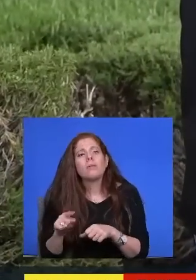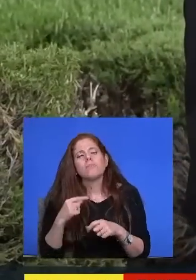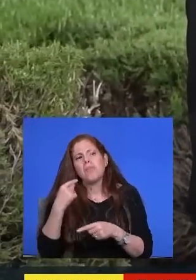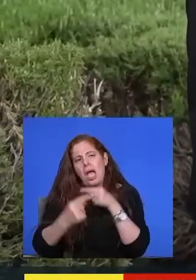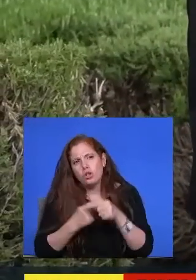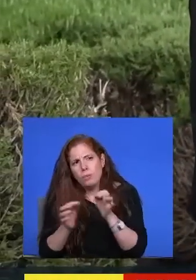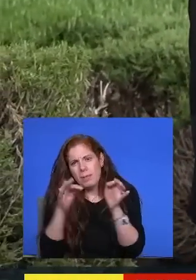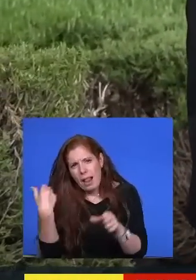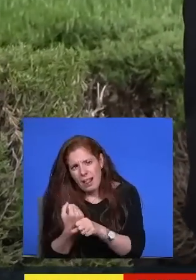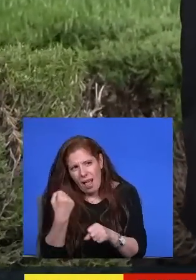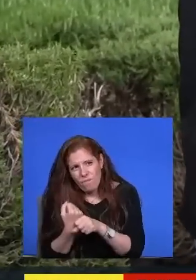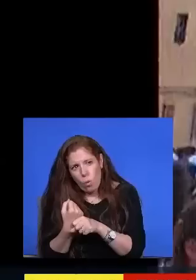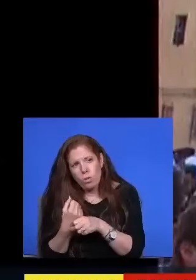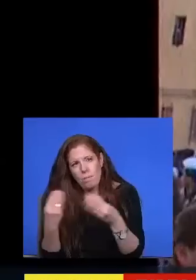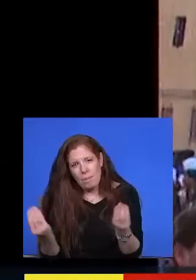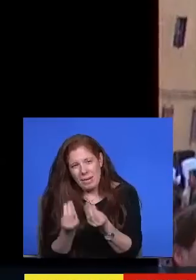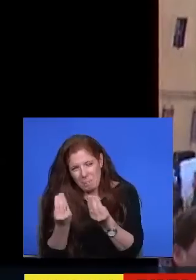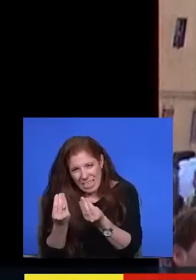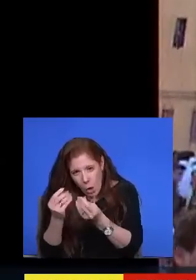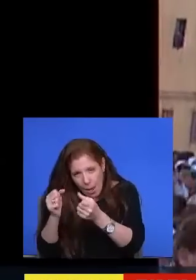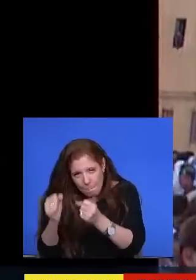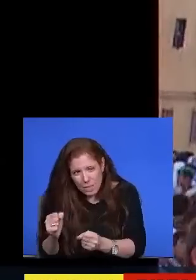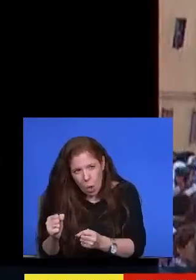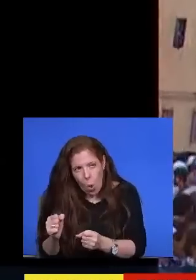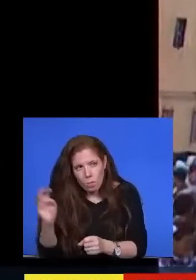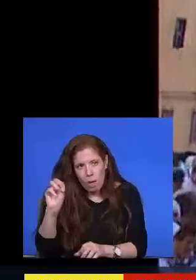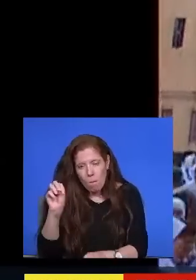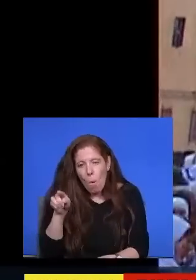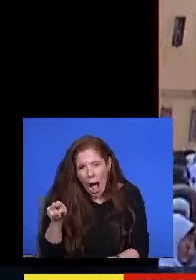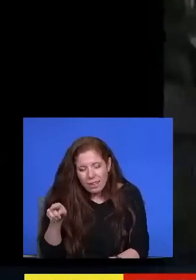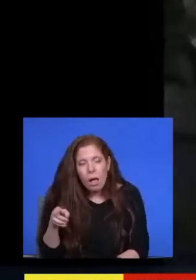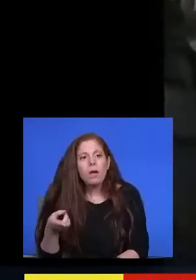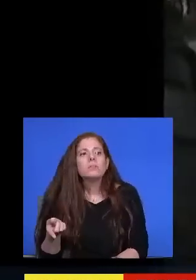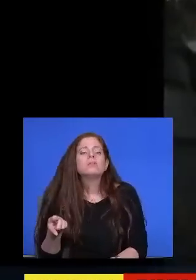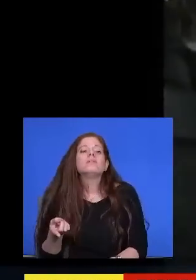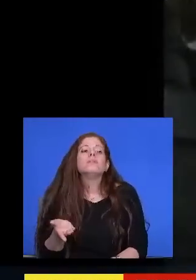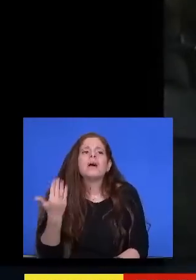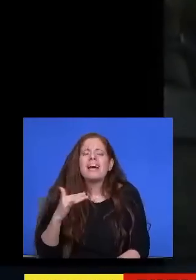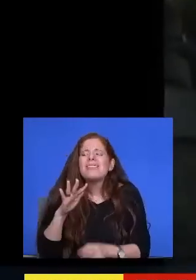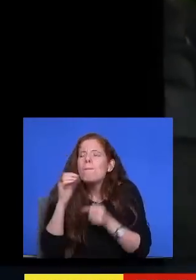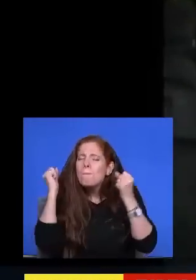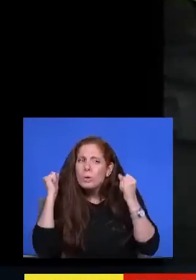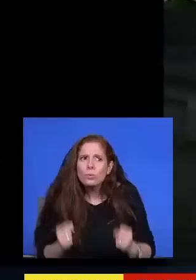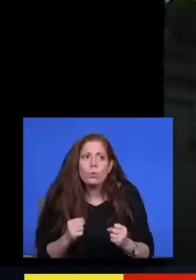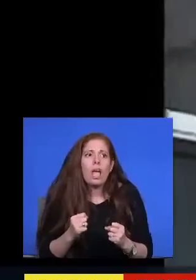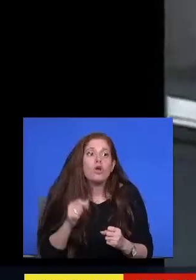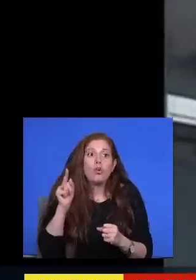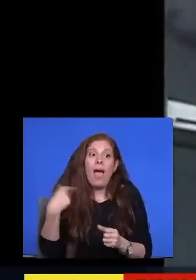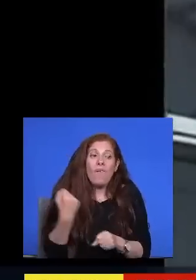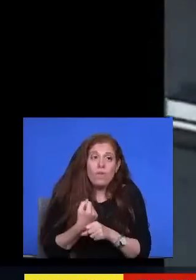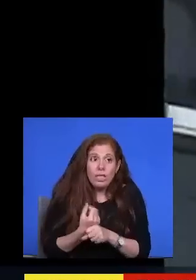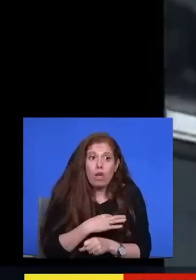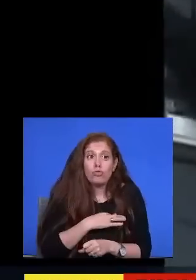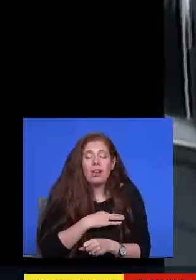وبعد كم سنة أنا كنت أشتغل في الأجهزة الأمنية اشتغلت في المقاطعة وكنت مقتنع أنه أنا وجودي بأجهزة الأمن بيحمل